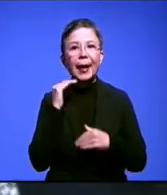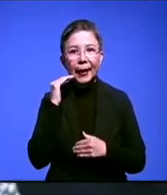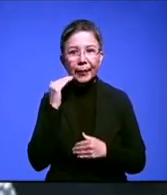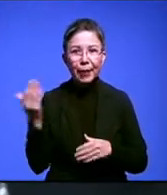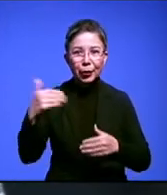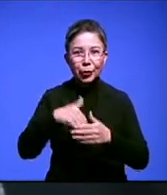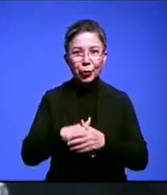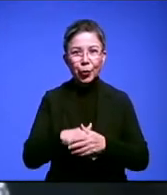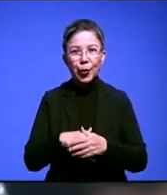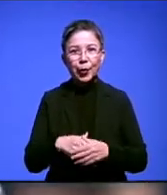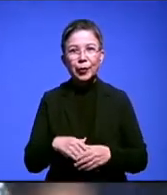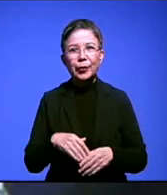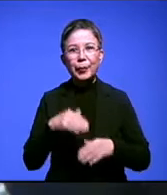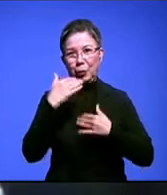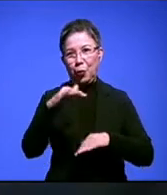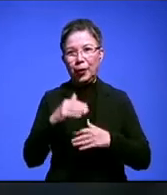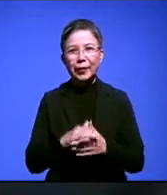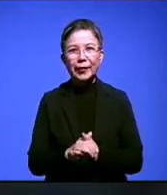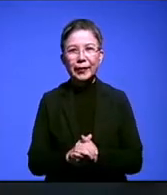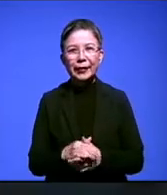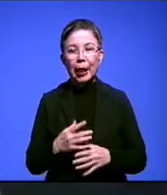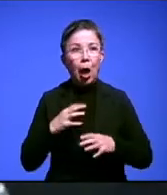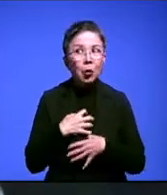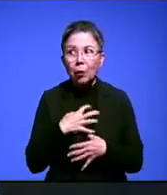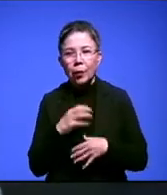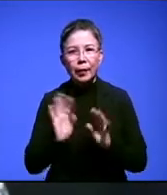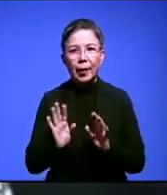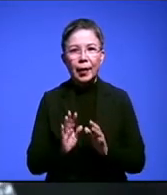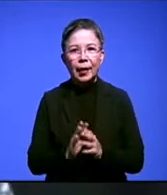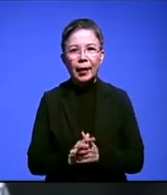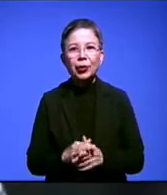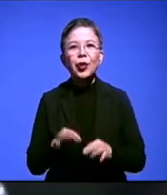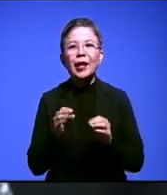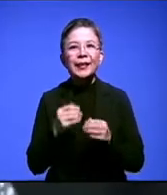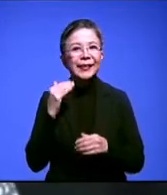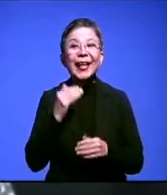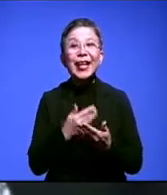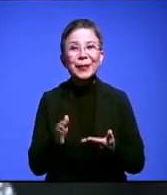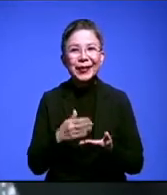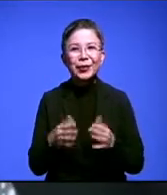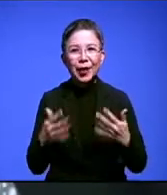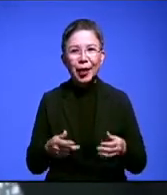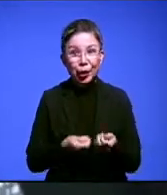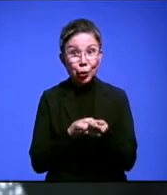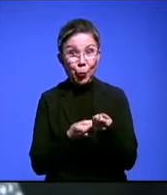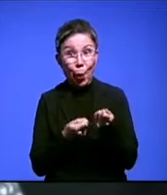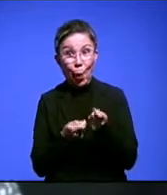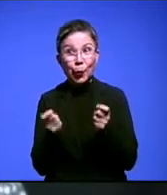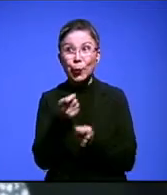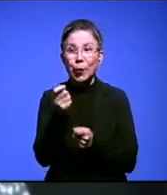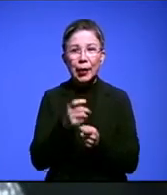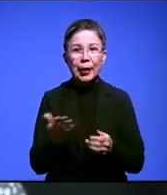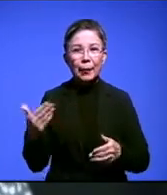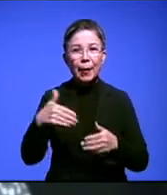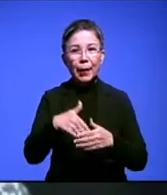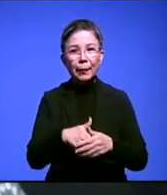masuk ke Paragon dan nggak takut lagi karena sudah dijaga kebersihannya. Terus disemprot juga, tiap masuk